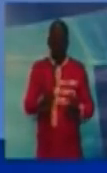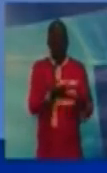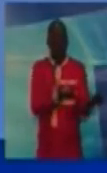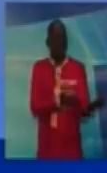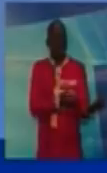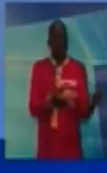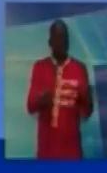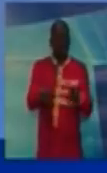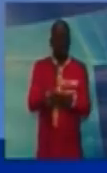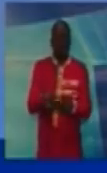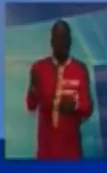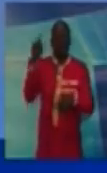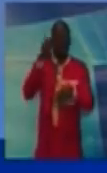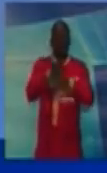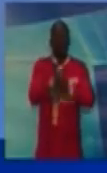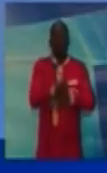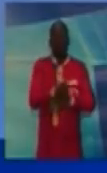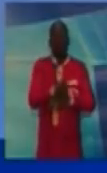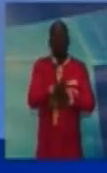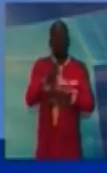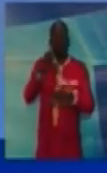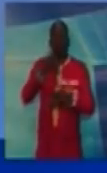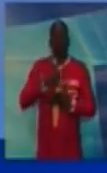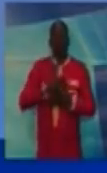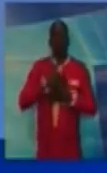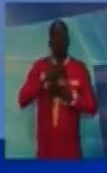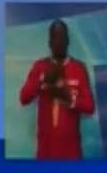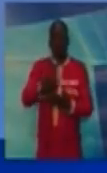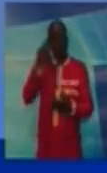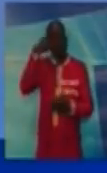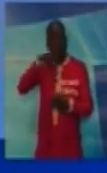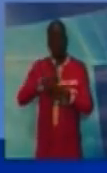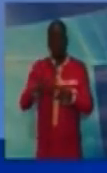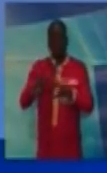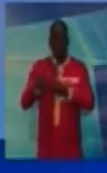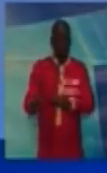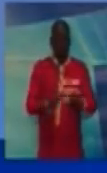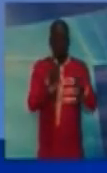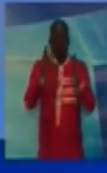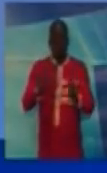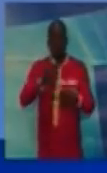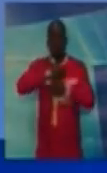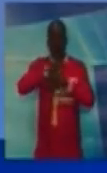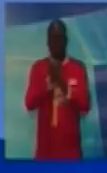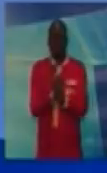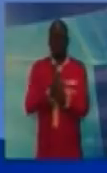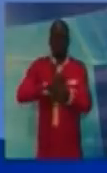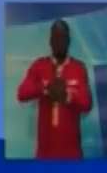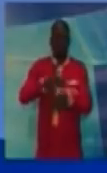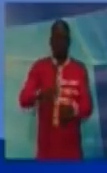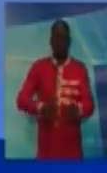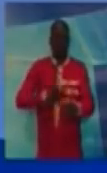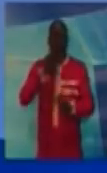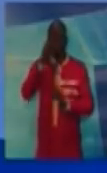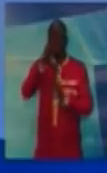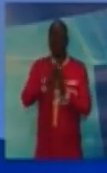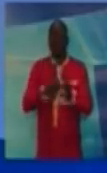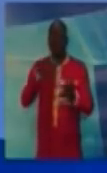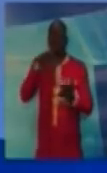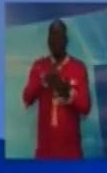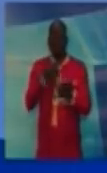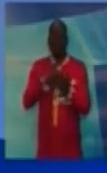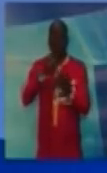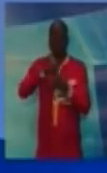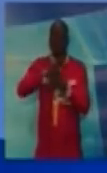attendus, comme le rétablissement de la confiance entre les différents acteurs, la création d'espaces de sensibilisation ou encore